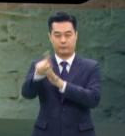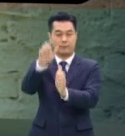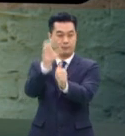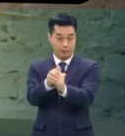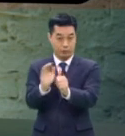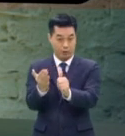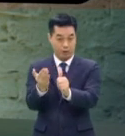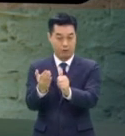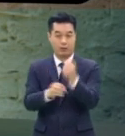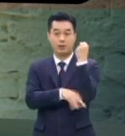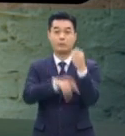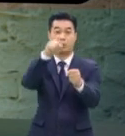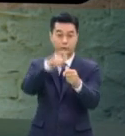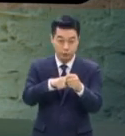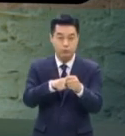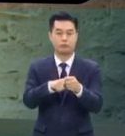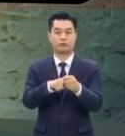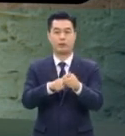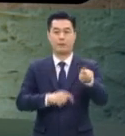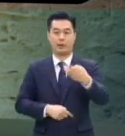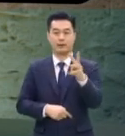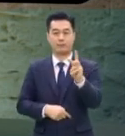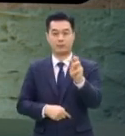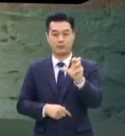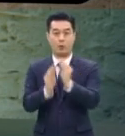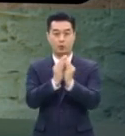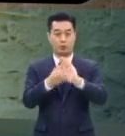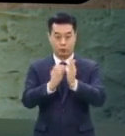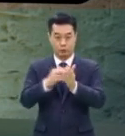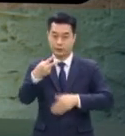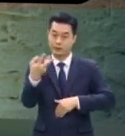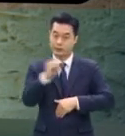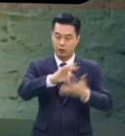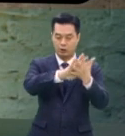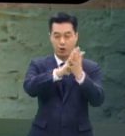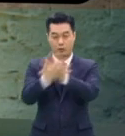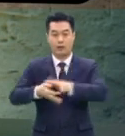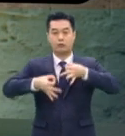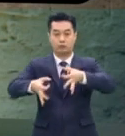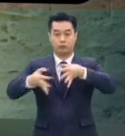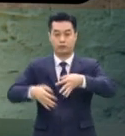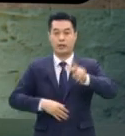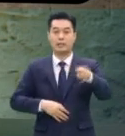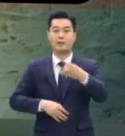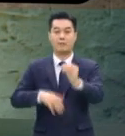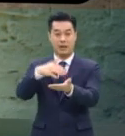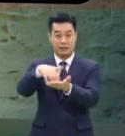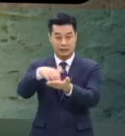궁극적으로 약 130 5조원을 디지털 전환에 투자해 200만 개의 일자리를